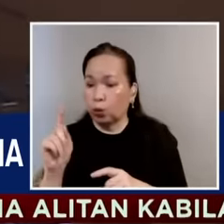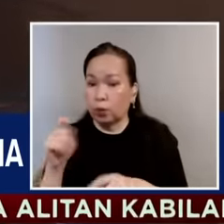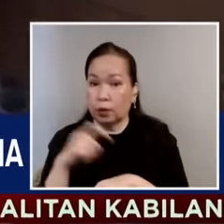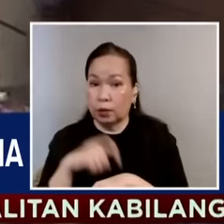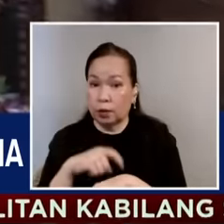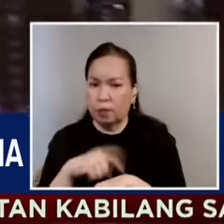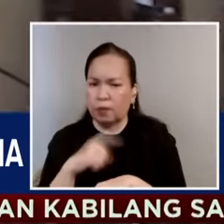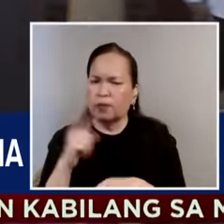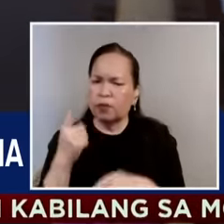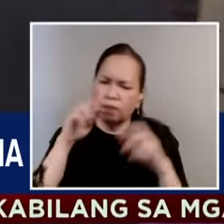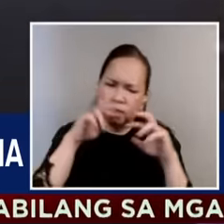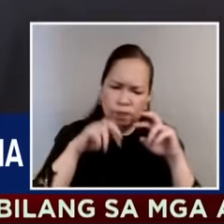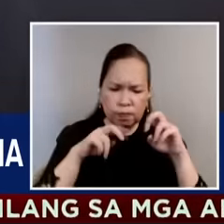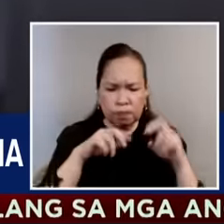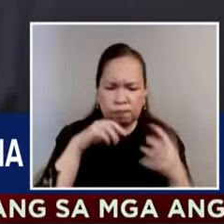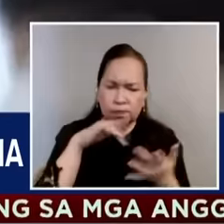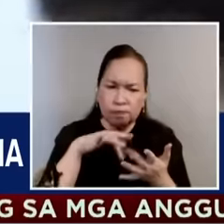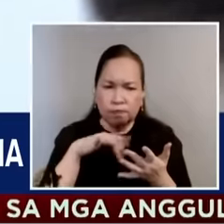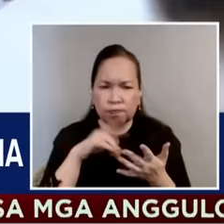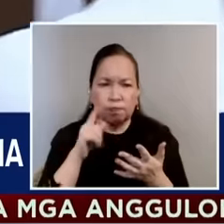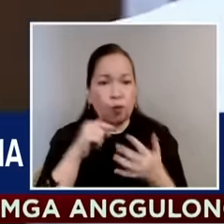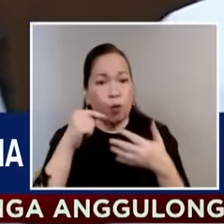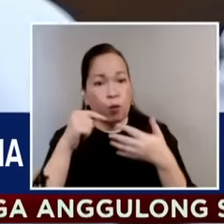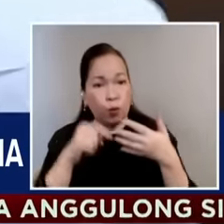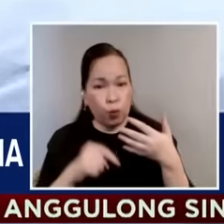pang mabuti ang mga detalye.